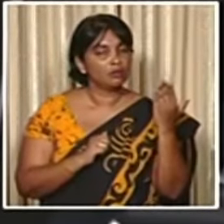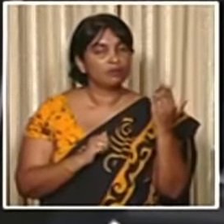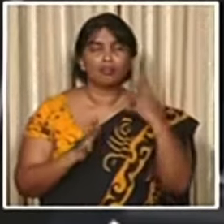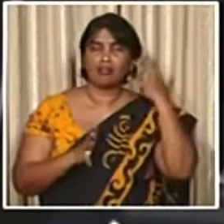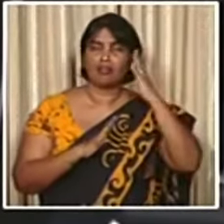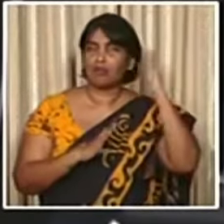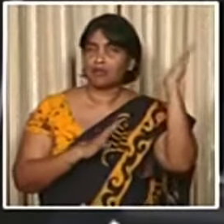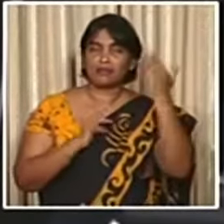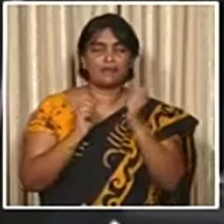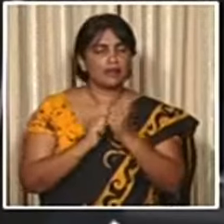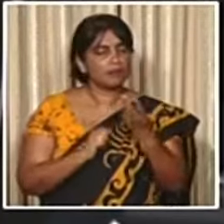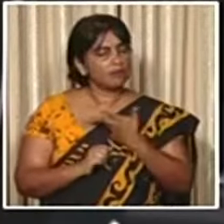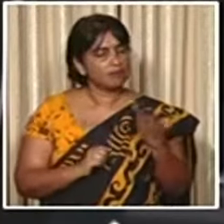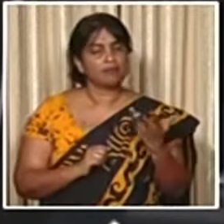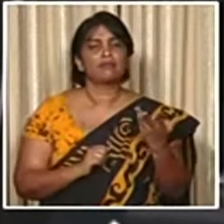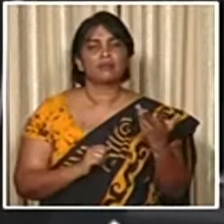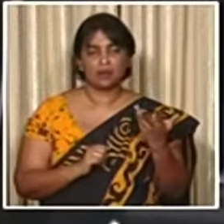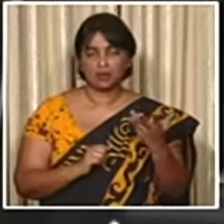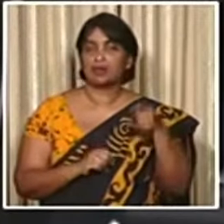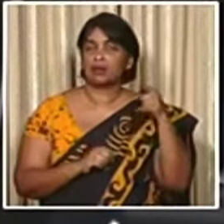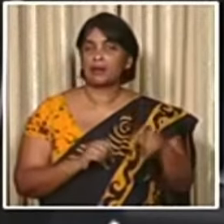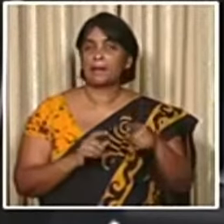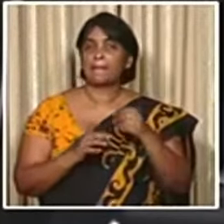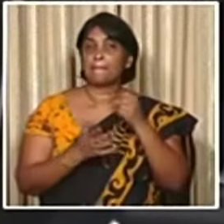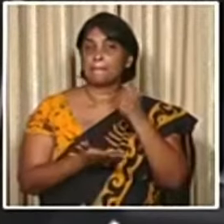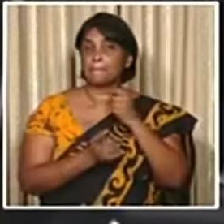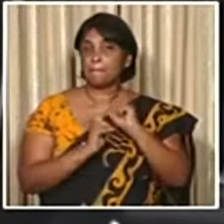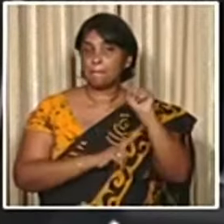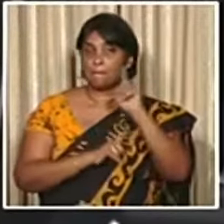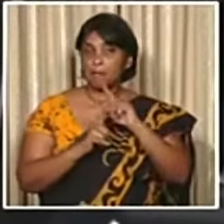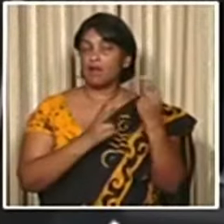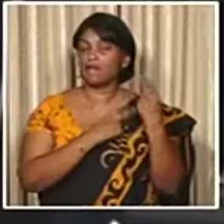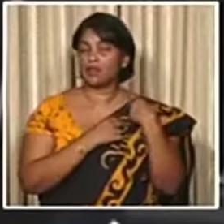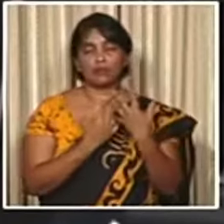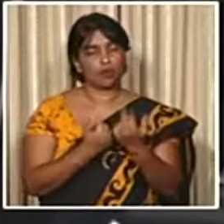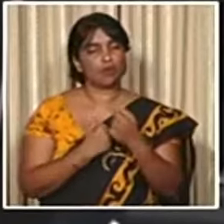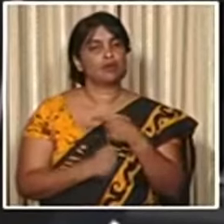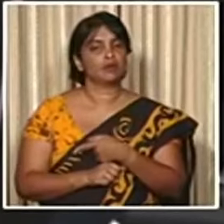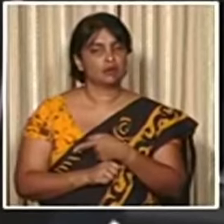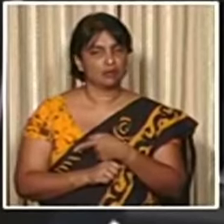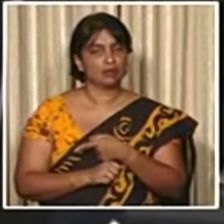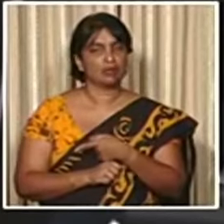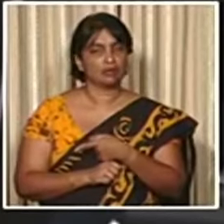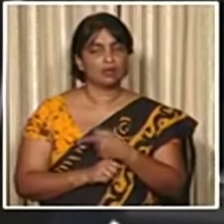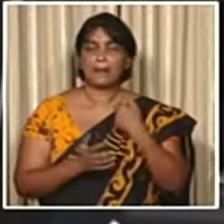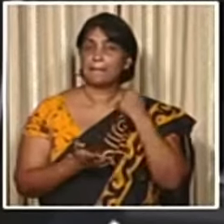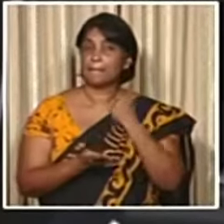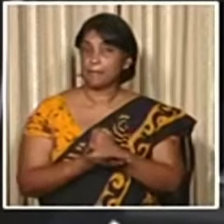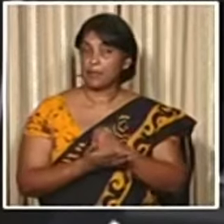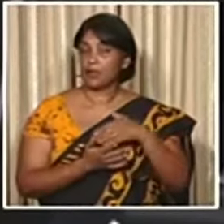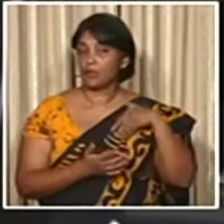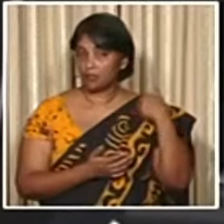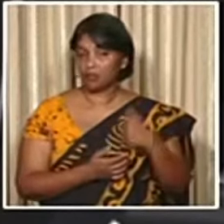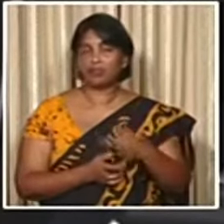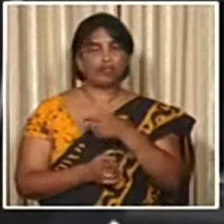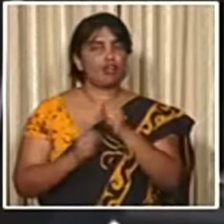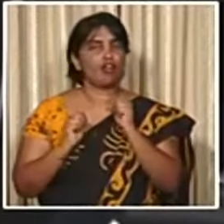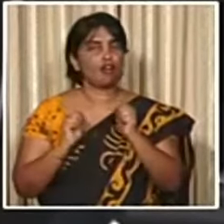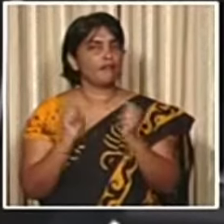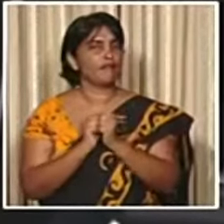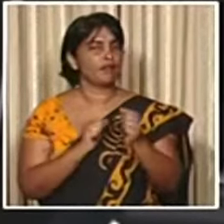මේක ලෝකේ කාටවත් කරන්න බෑ එතන මේ පාර්ලිමේන්තුව තමයි ඇත්තටම මේ වගකීම බාර ගන්න ඕන දැන් මහ බැංකුවට කොහොමද